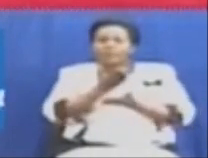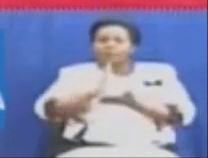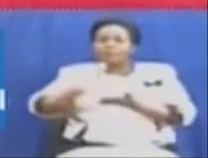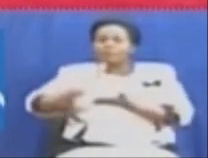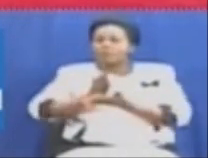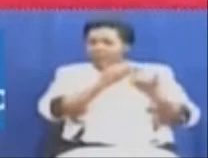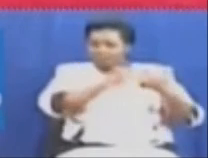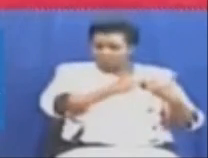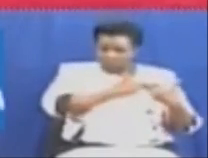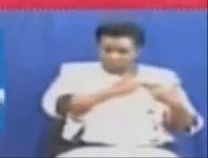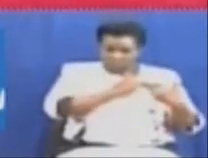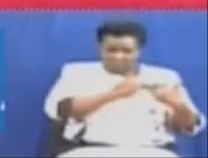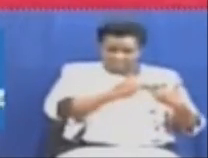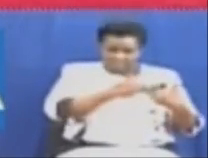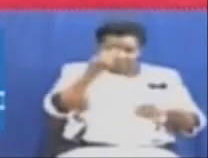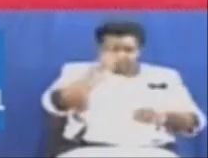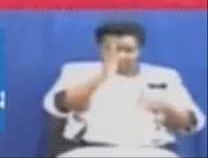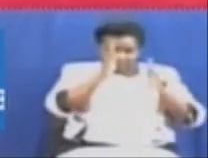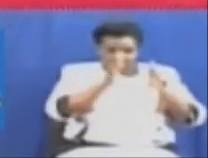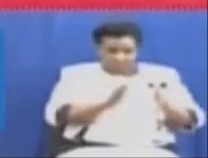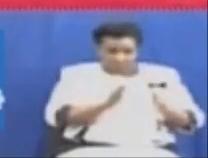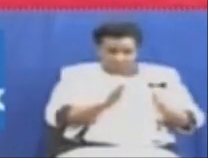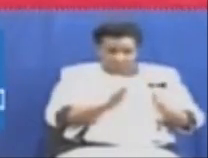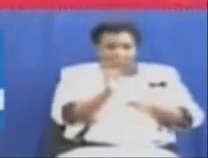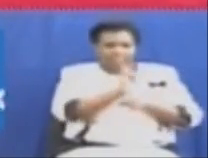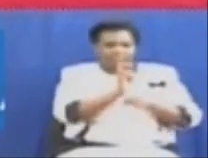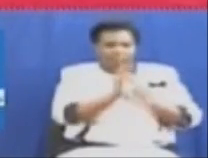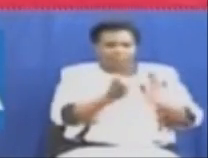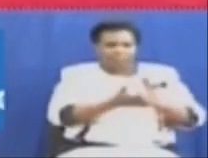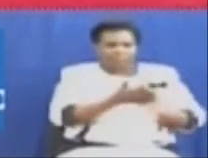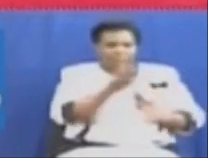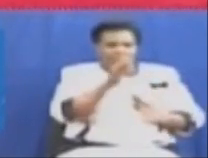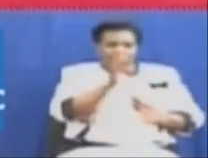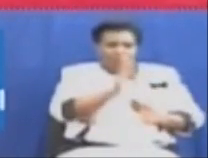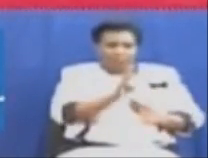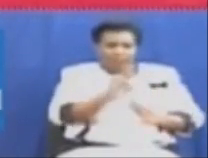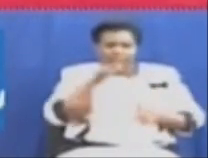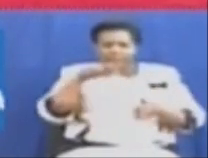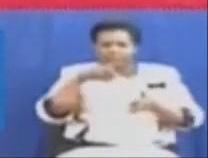Mheshimiwa Naibu Waziri, Ofisi ya Rais TAMISEMI, majibu.